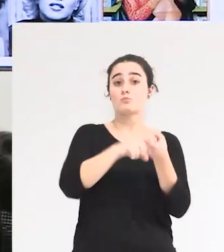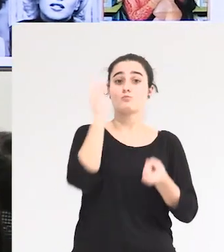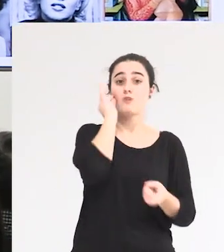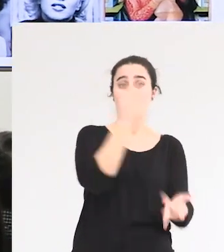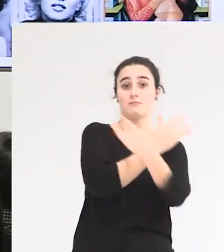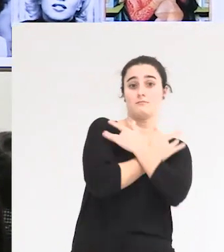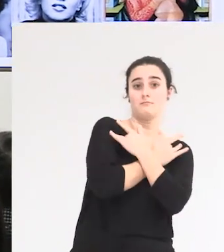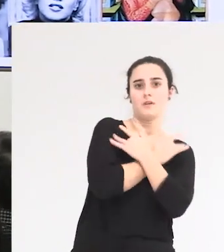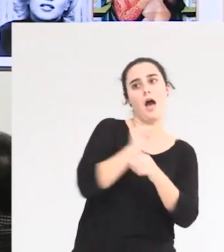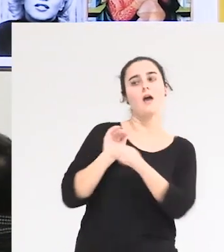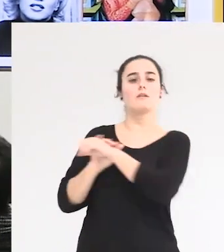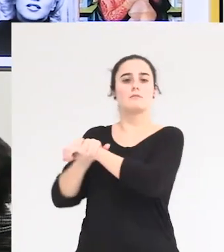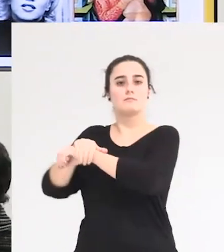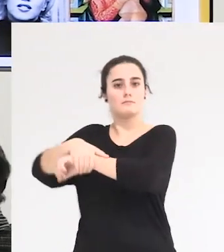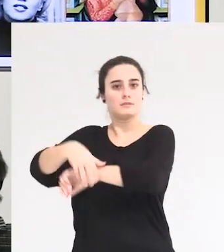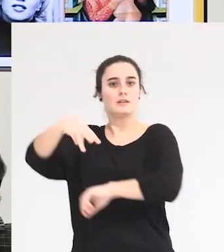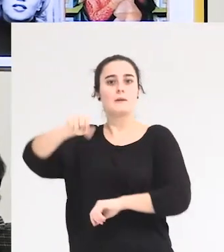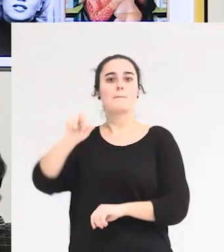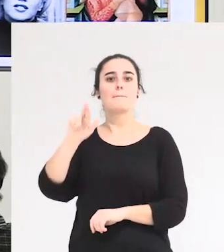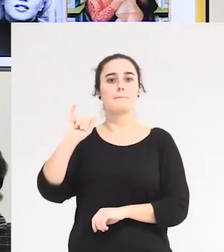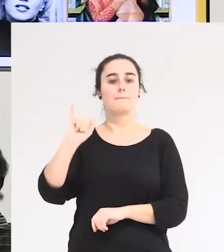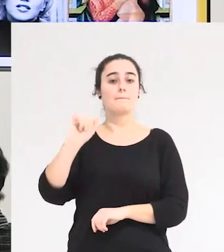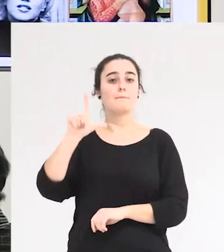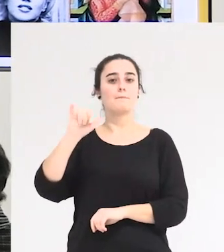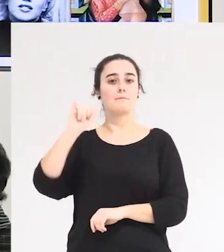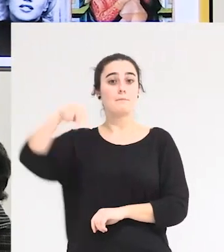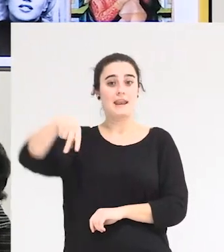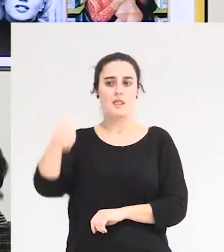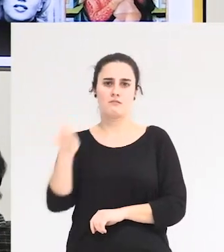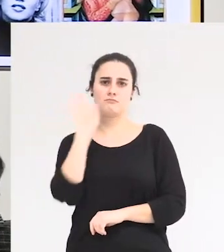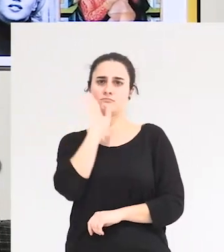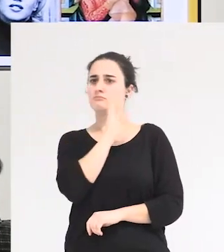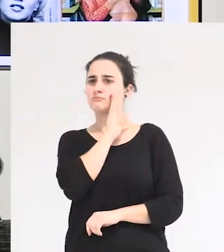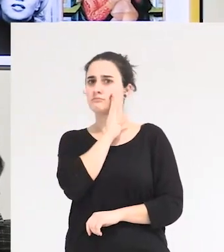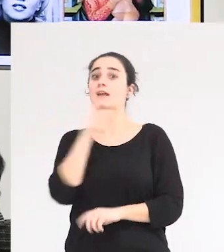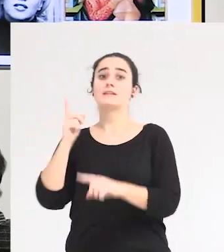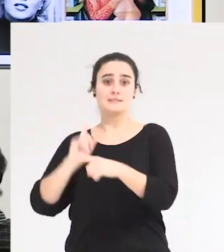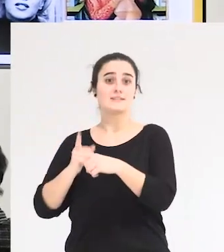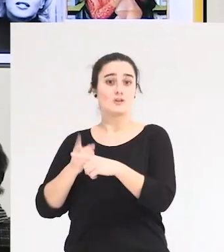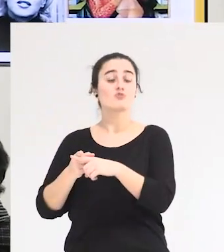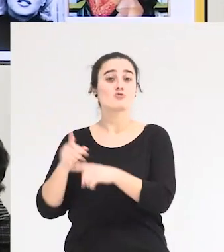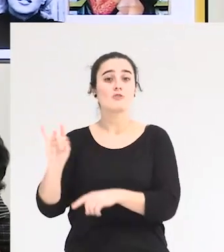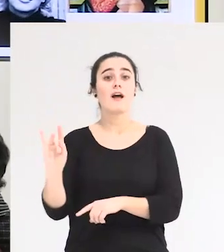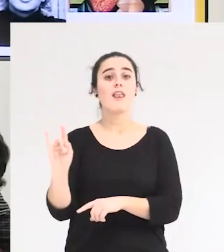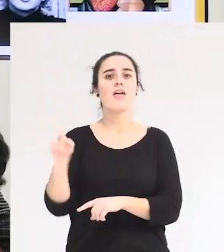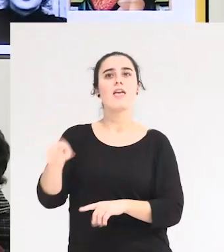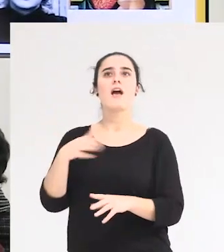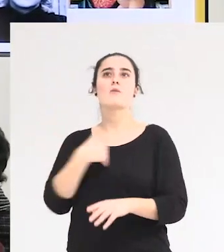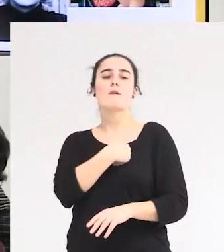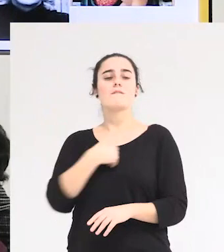ba, maitalea, ez da? Marilyn Monroe, ama etzena, sexuala zena, eta ba, maitale paper